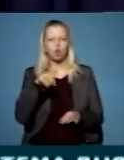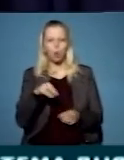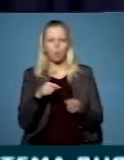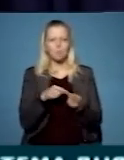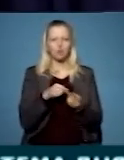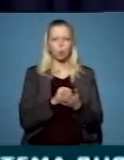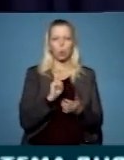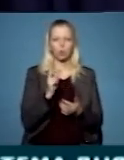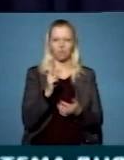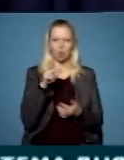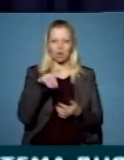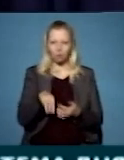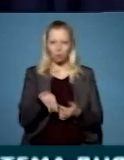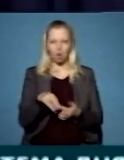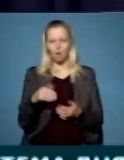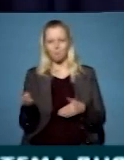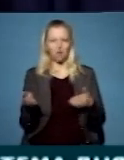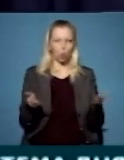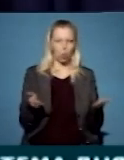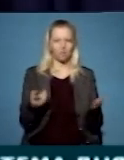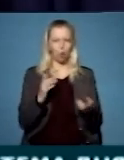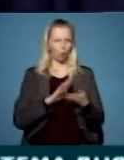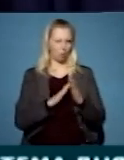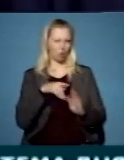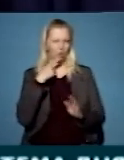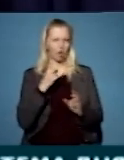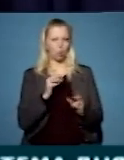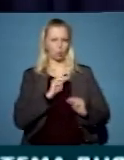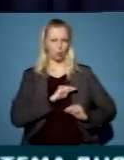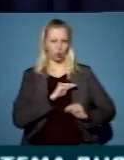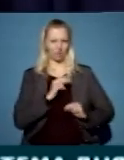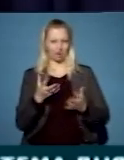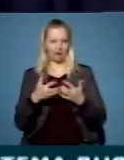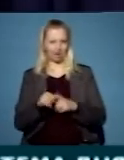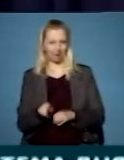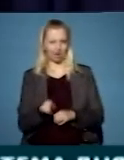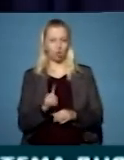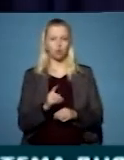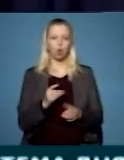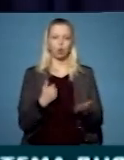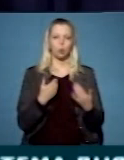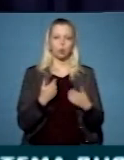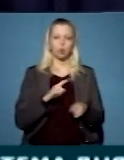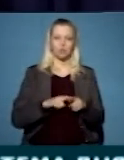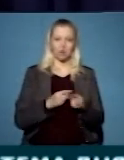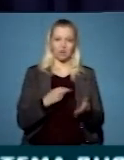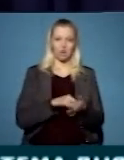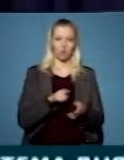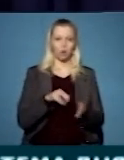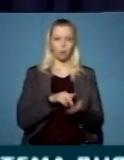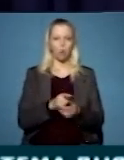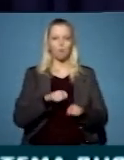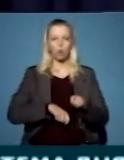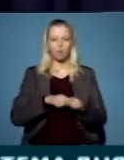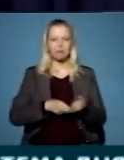до двох, так? Похибка, тобто вправо-ліво, це умовно кажучи, як може працювати радар. Що стосується швидкості встановленої, тобто вони проходять